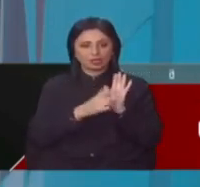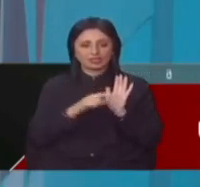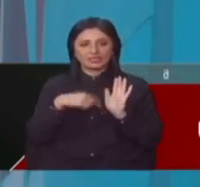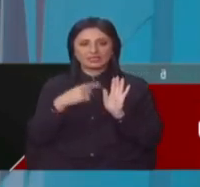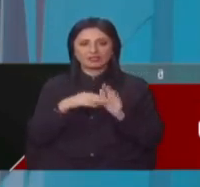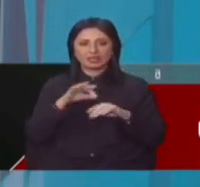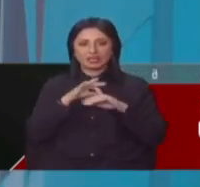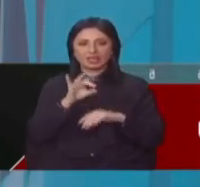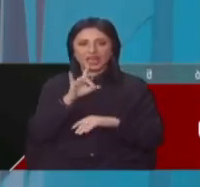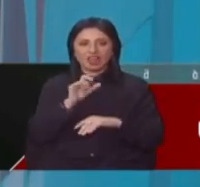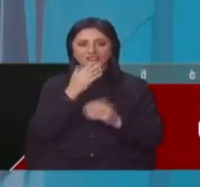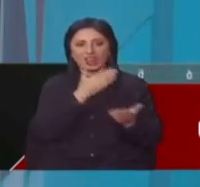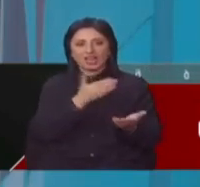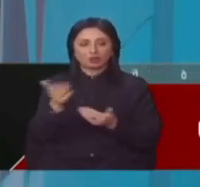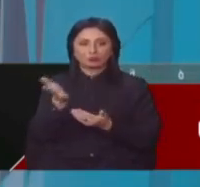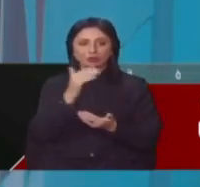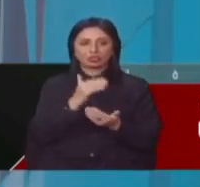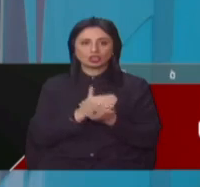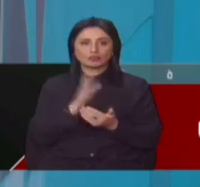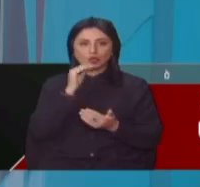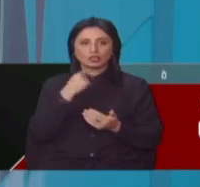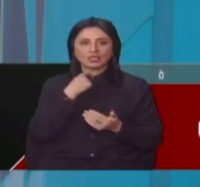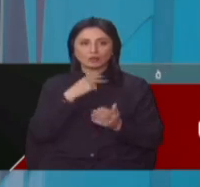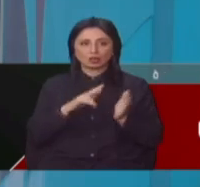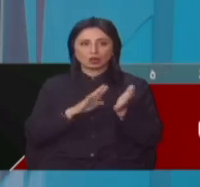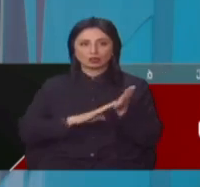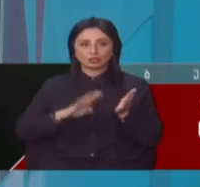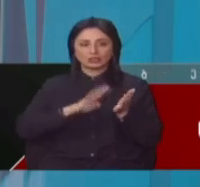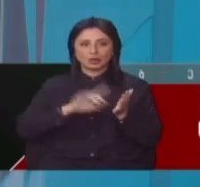საკითხზე გამართული რეფერენდუმის შედეგად, როდესაც ხმების